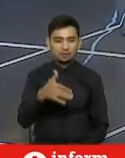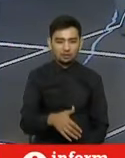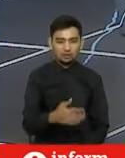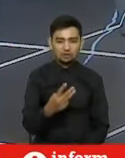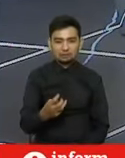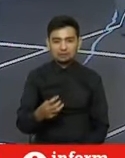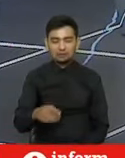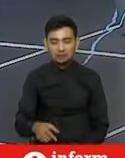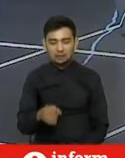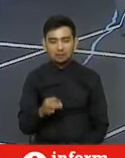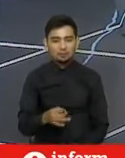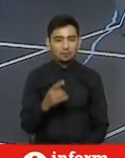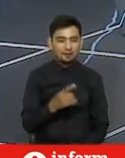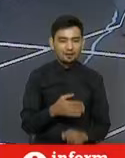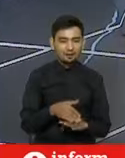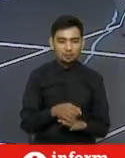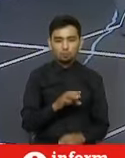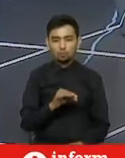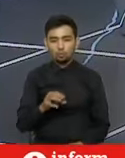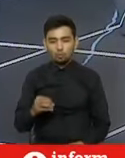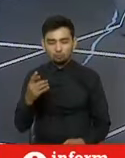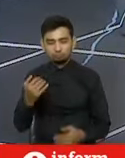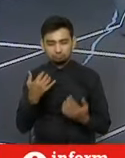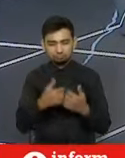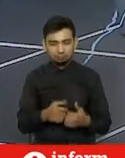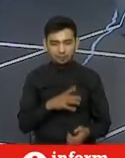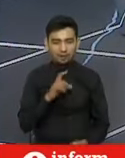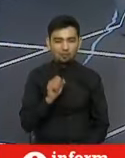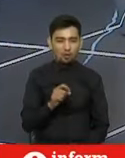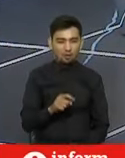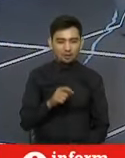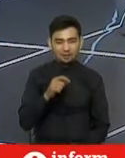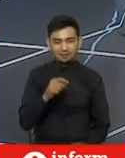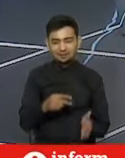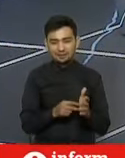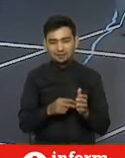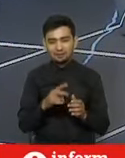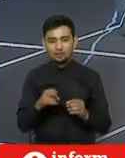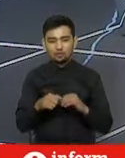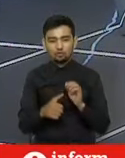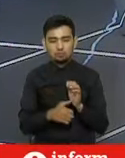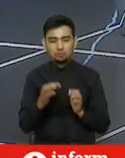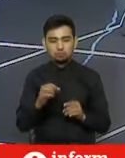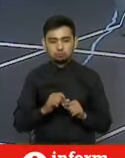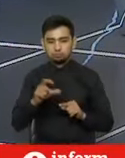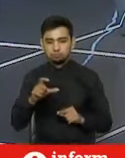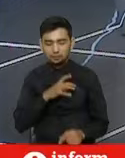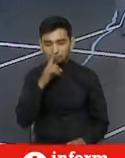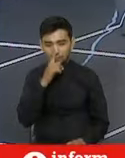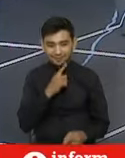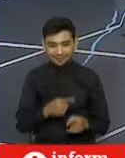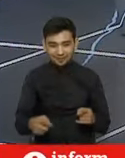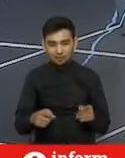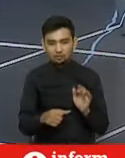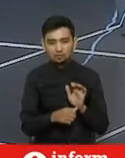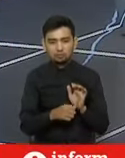теңге. Бірінші кредиттік бюро мамандарының мәліметінше алтынның бағасы жыл басынан бері 16 пайызға өссе, ал небәрі бір ай ішінде